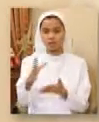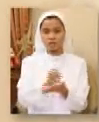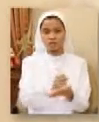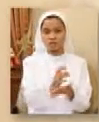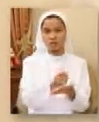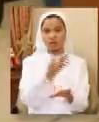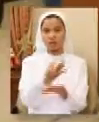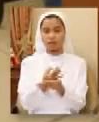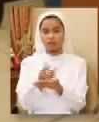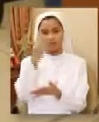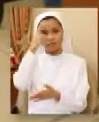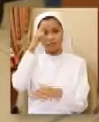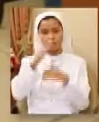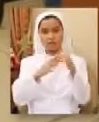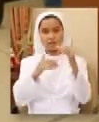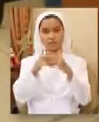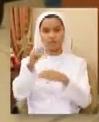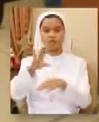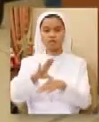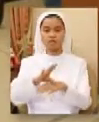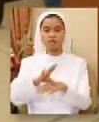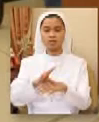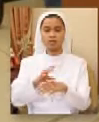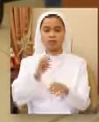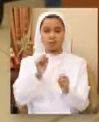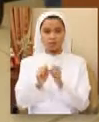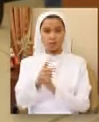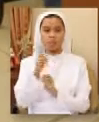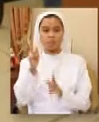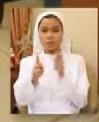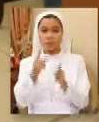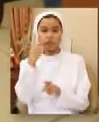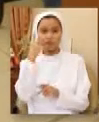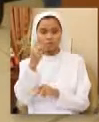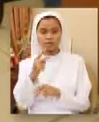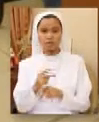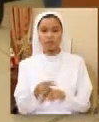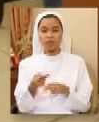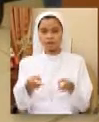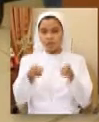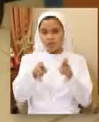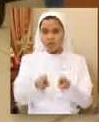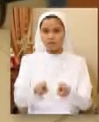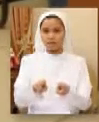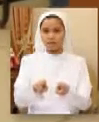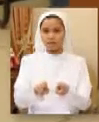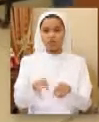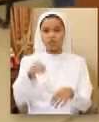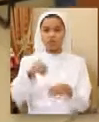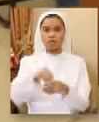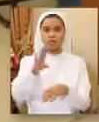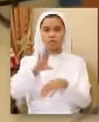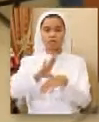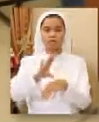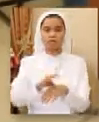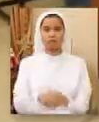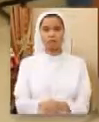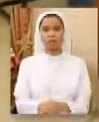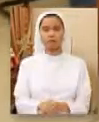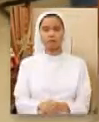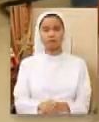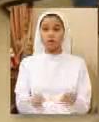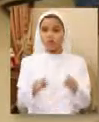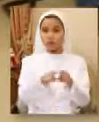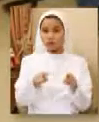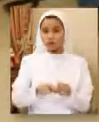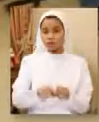basta't nakikita ng tao na may nangyayari. May nangyayari at may ginagawa. But we need also to remind our parishioners na direkta